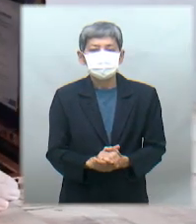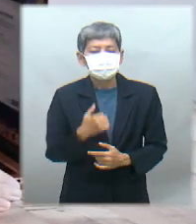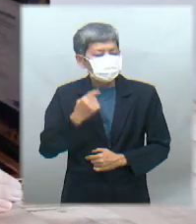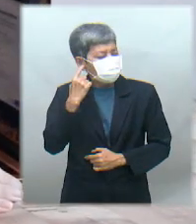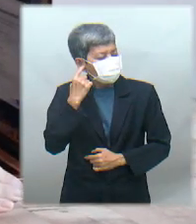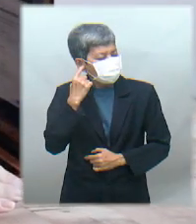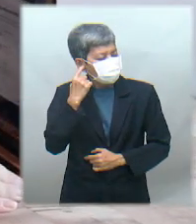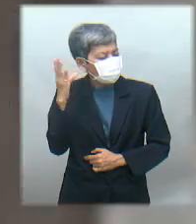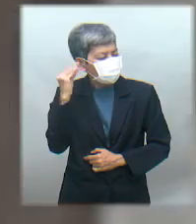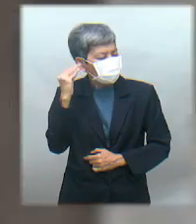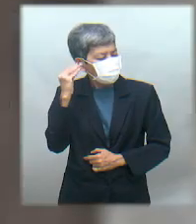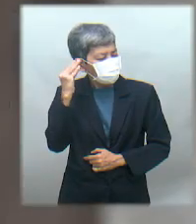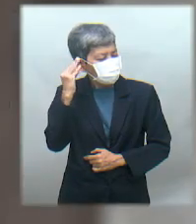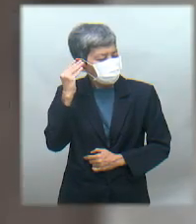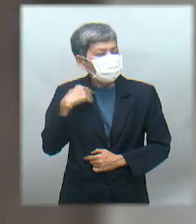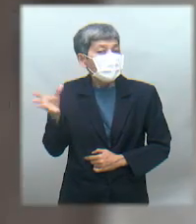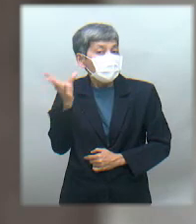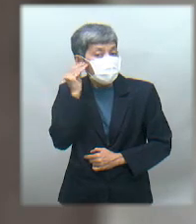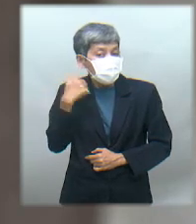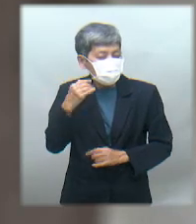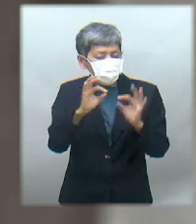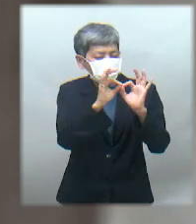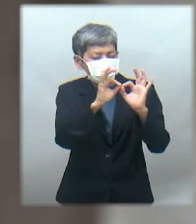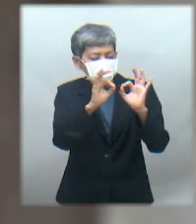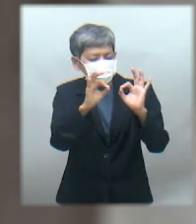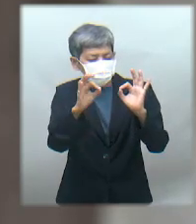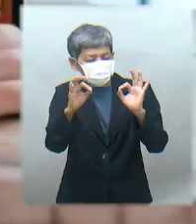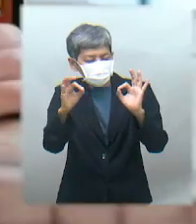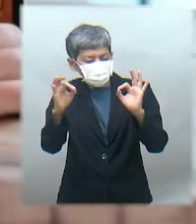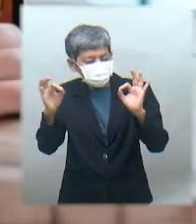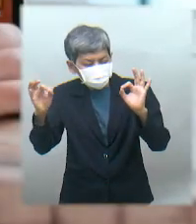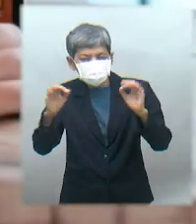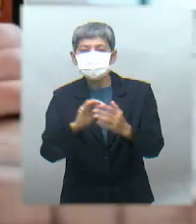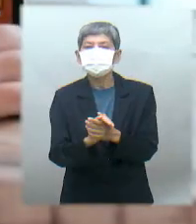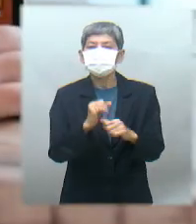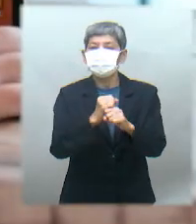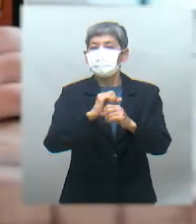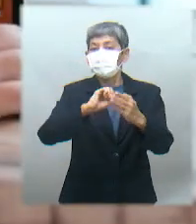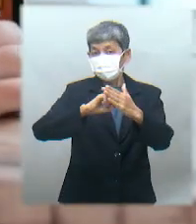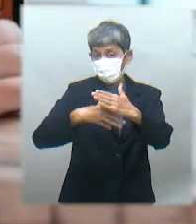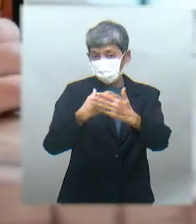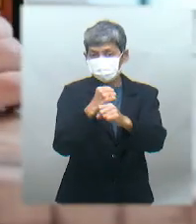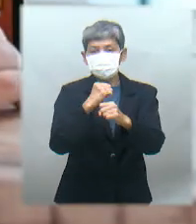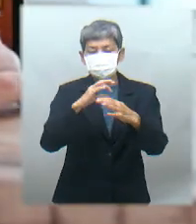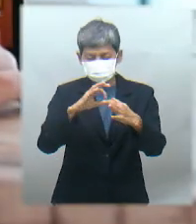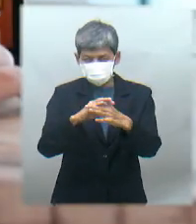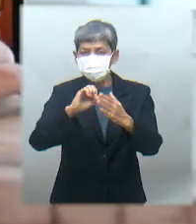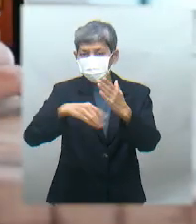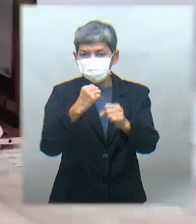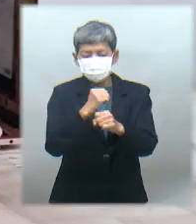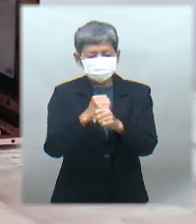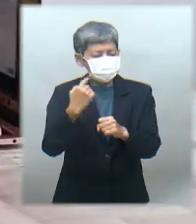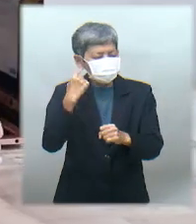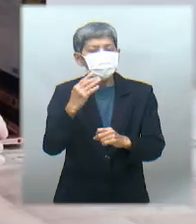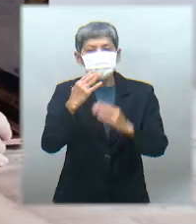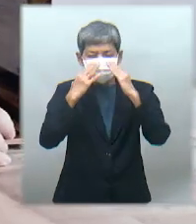Underscore Right To Quotation Mark Right Braceเสนอ่านที่ไดยิครั ก็เป็ Software ชื่อ VoiceOver ครั เป็นโกแมประเภท Screen Reader